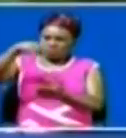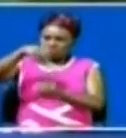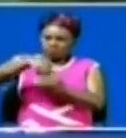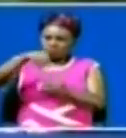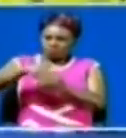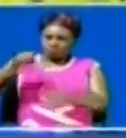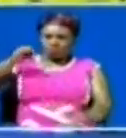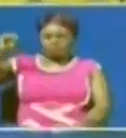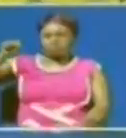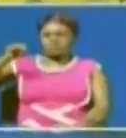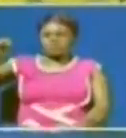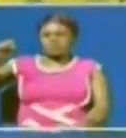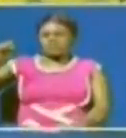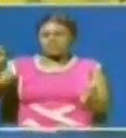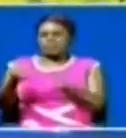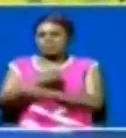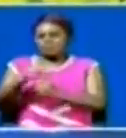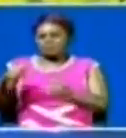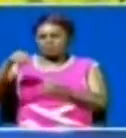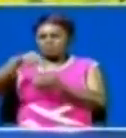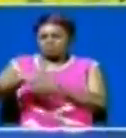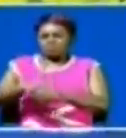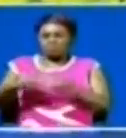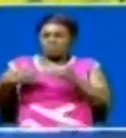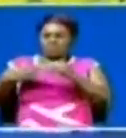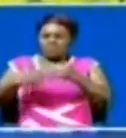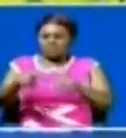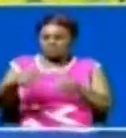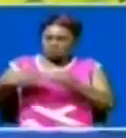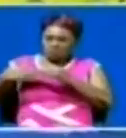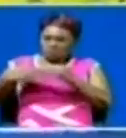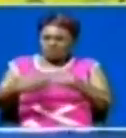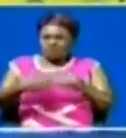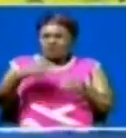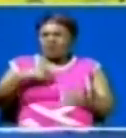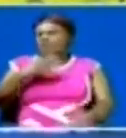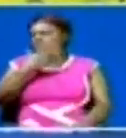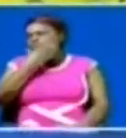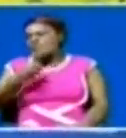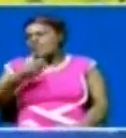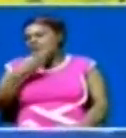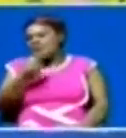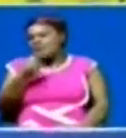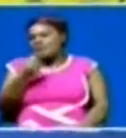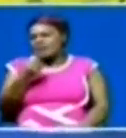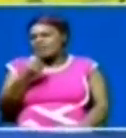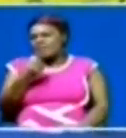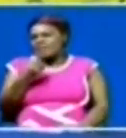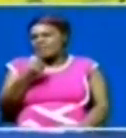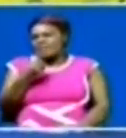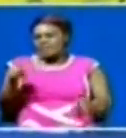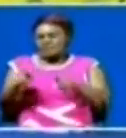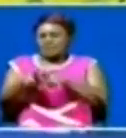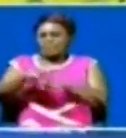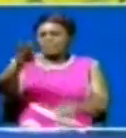siasa, hamwezi kuingia kwa uongozini, muwe viongozi, muwe na wanaume. Hata huko